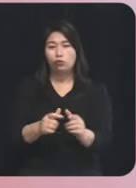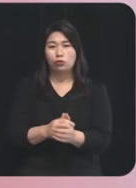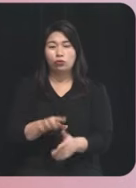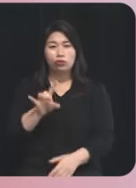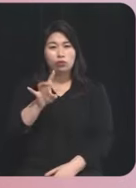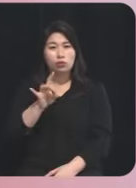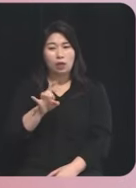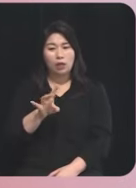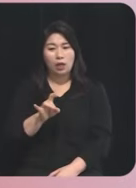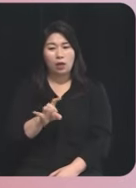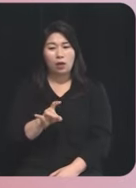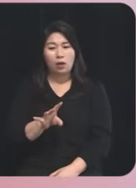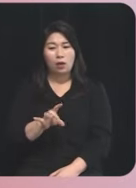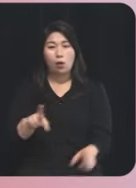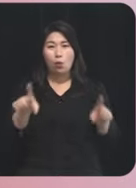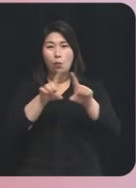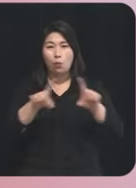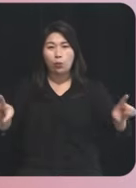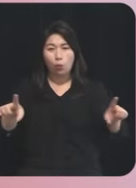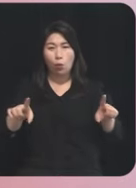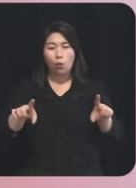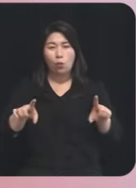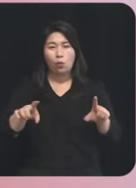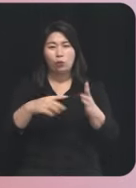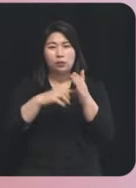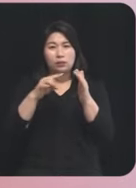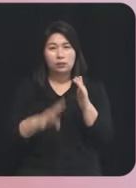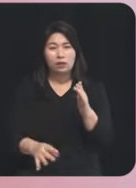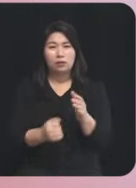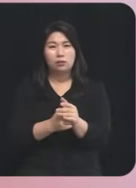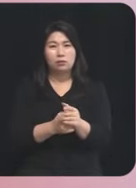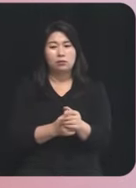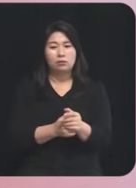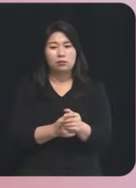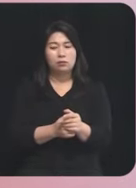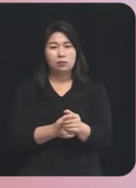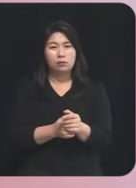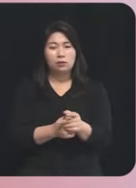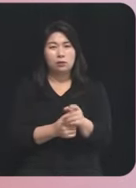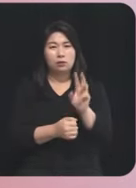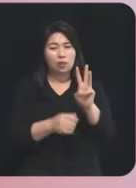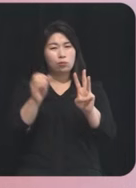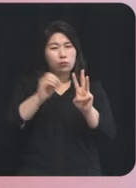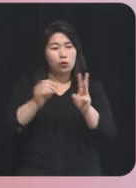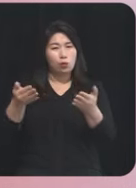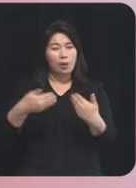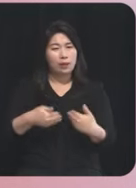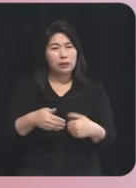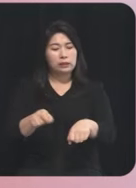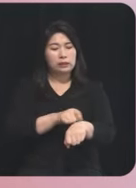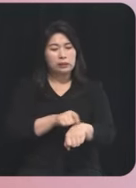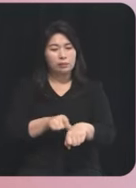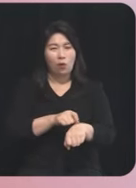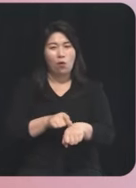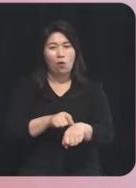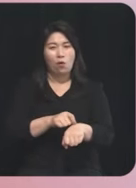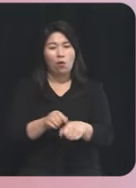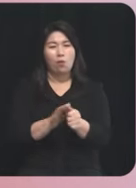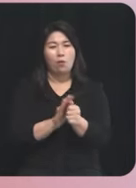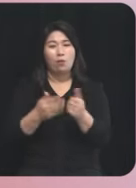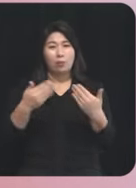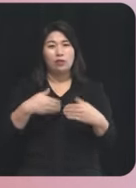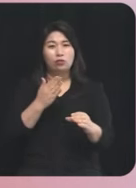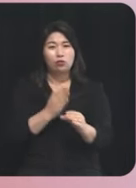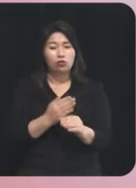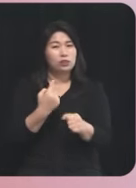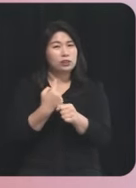전체 보통교부세의 3%를 일률적으로 받는 특례를 적용받고 있습니다.